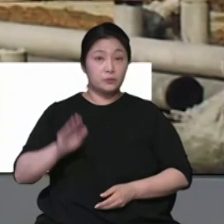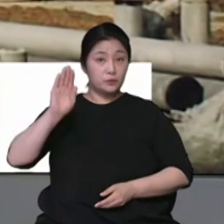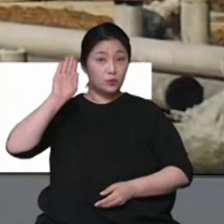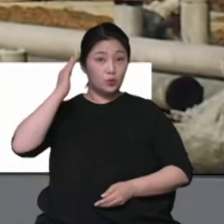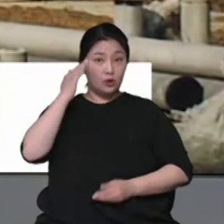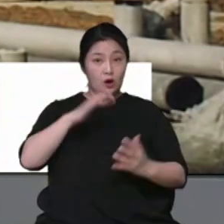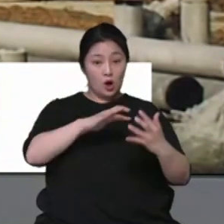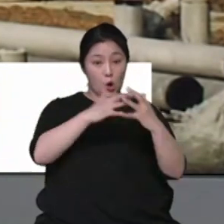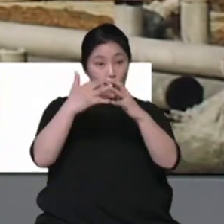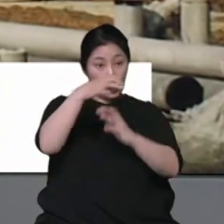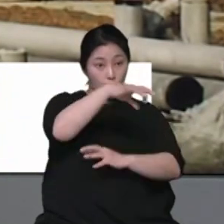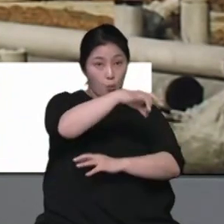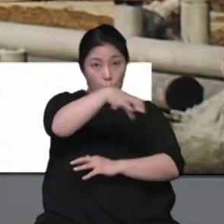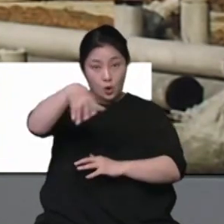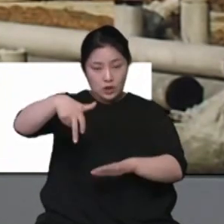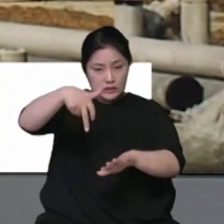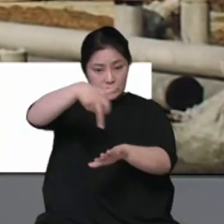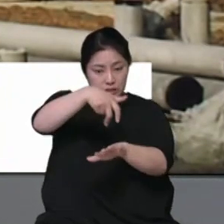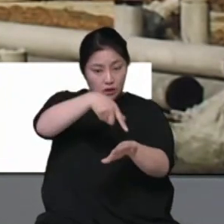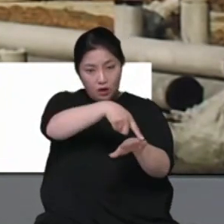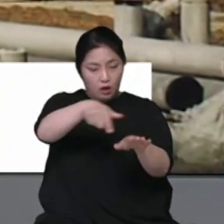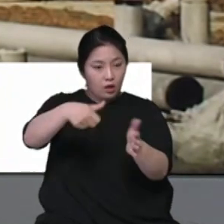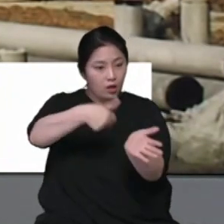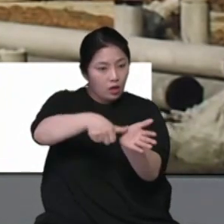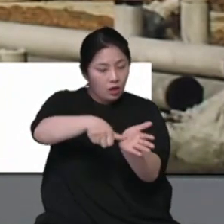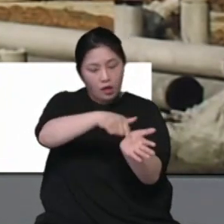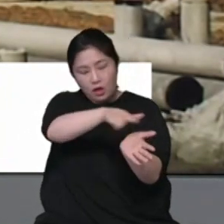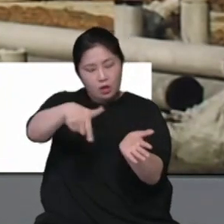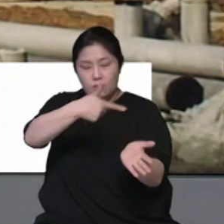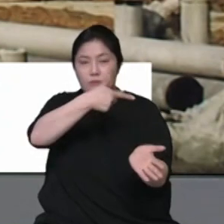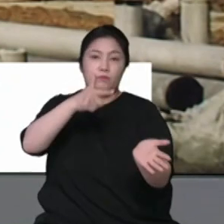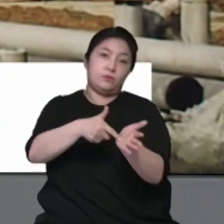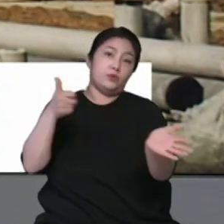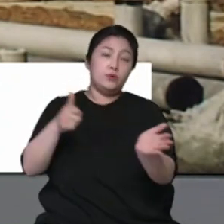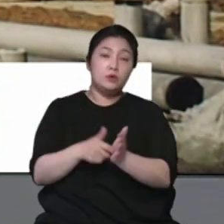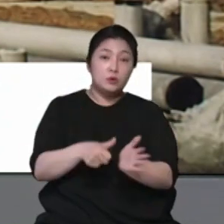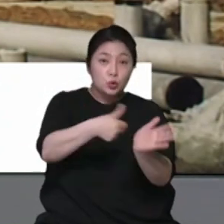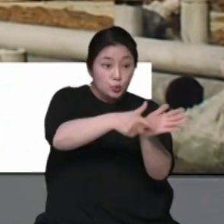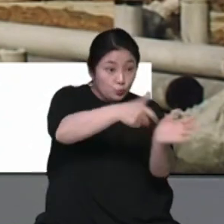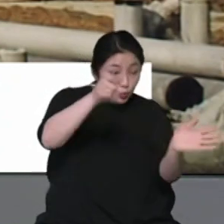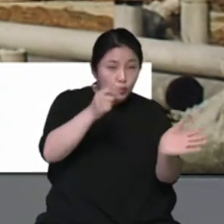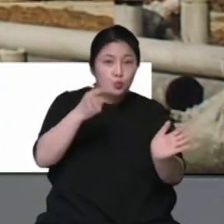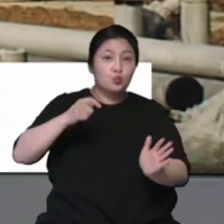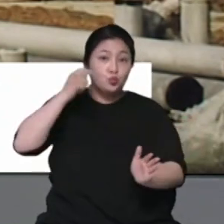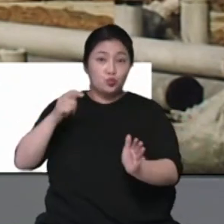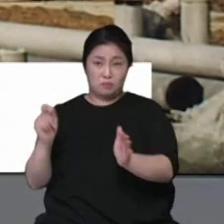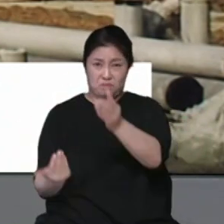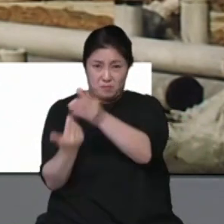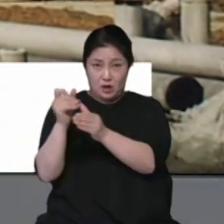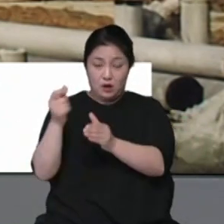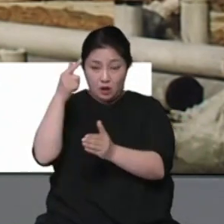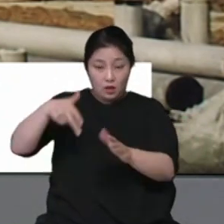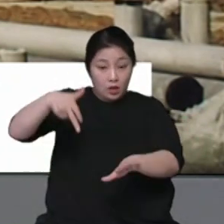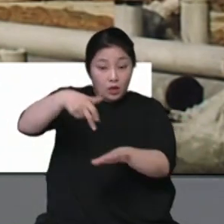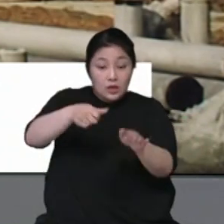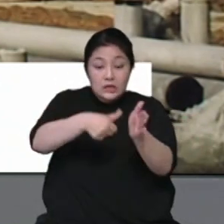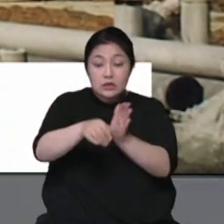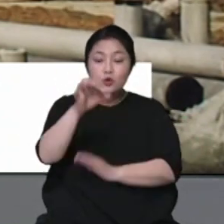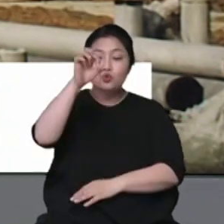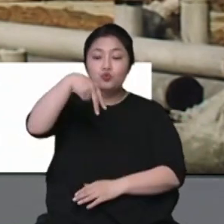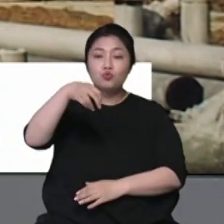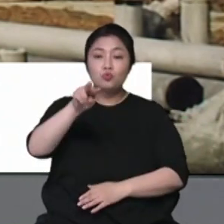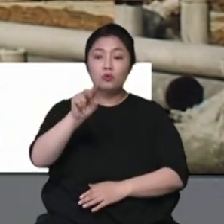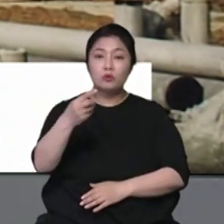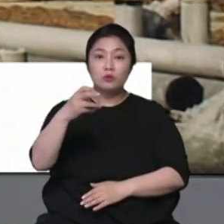최근 건설 현장마다 시멘트 대란에 비상이 걸렸습니다. 재고 부족에다 우크라이나 사태로 시멘트 원료인